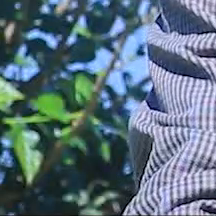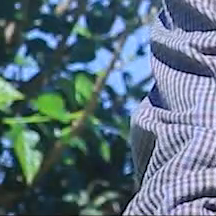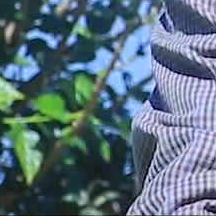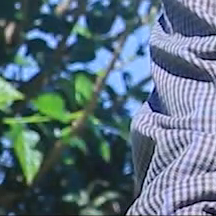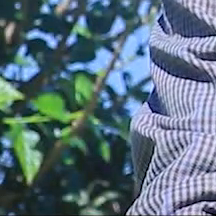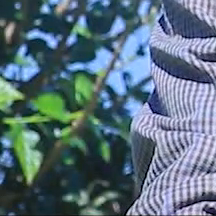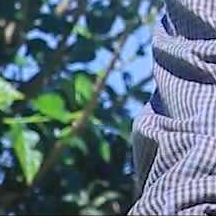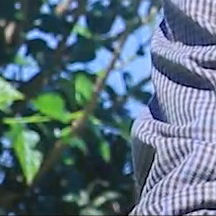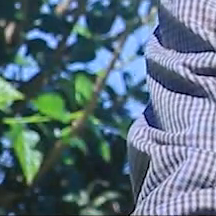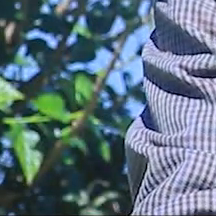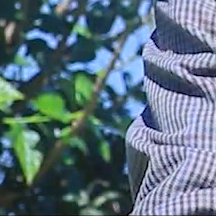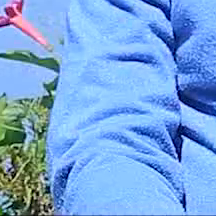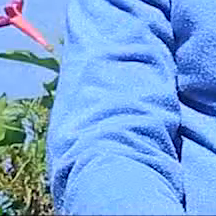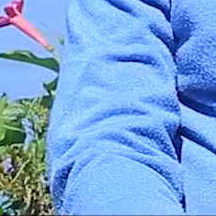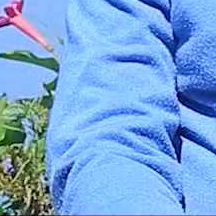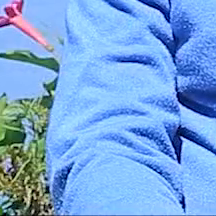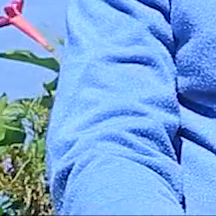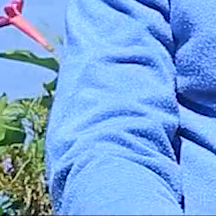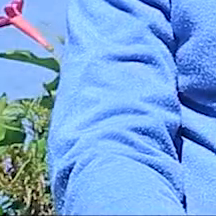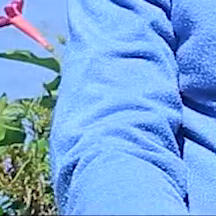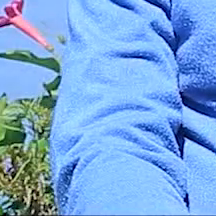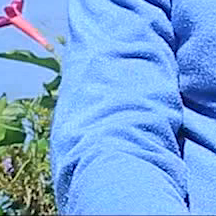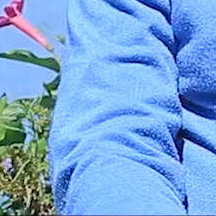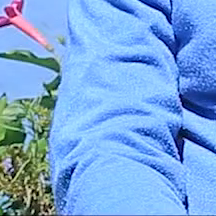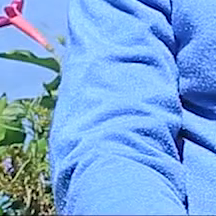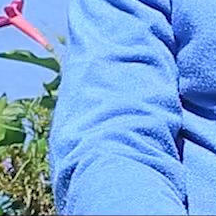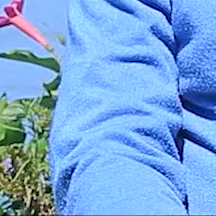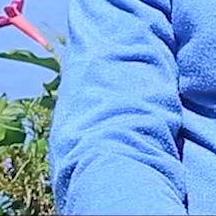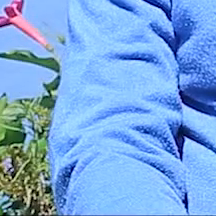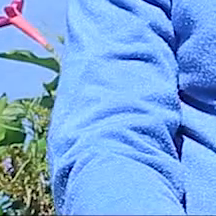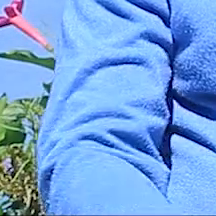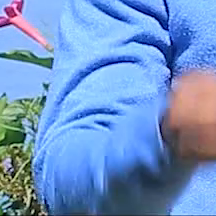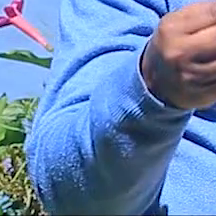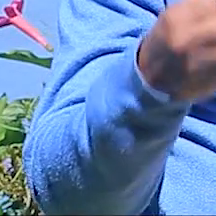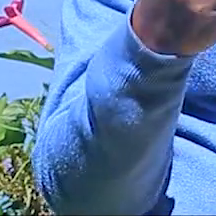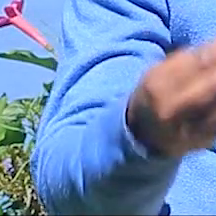ዛሬ ያልሰራነው ነገ ዋጋ ያስከፍለናል በጣም ከፋለው በዚህ ጉዳይ ሳስብ ማለት ነው